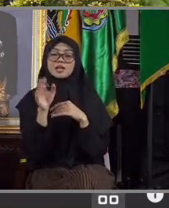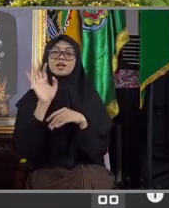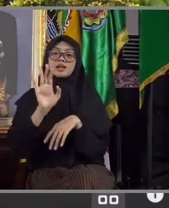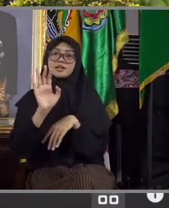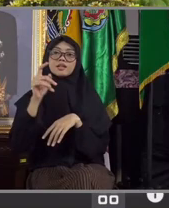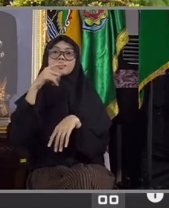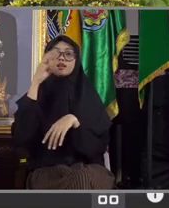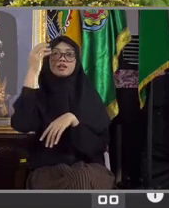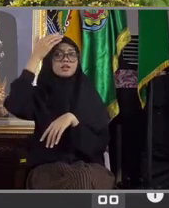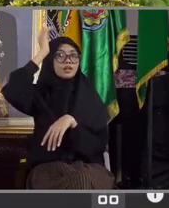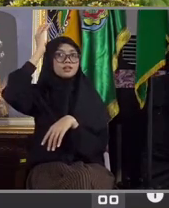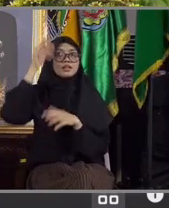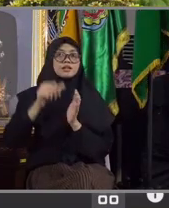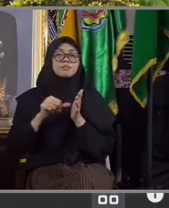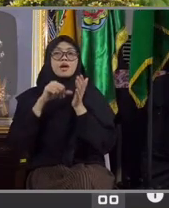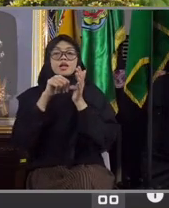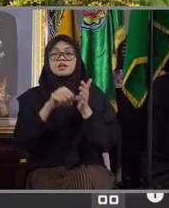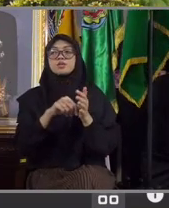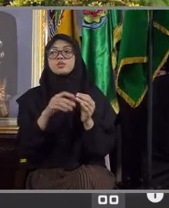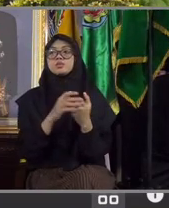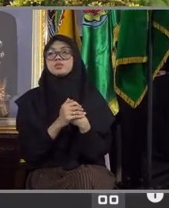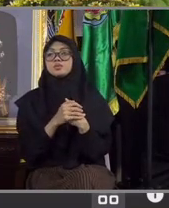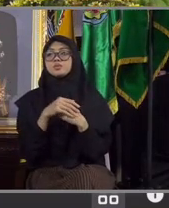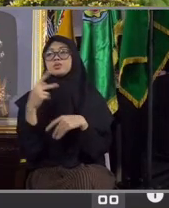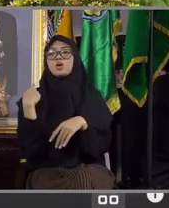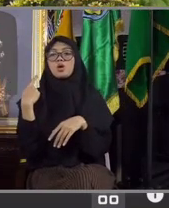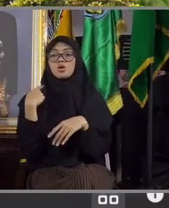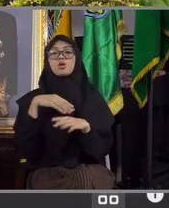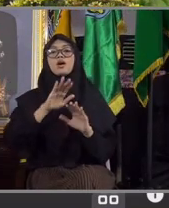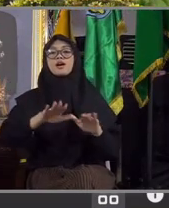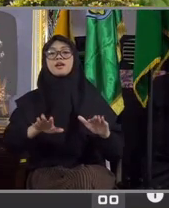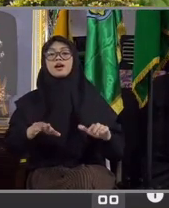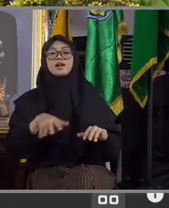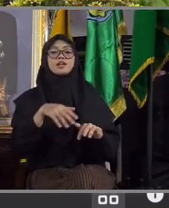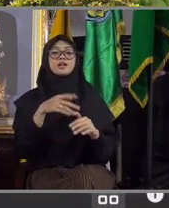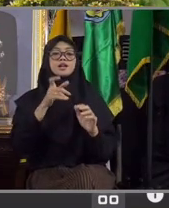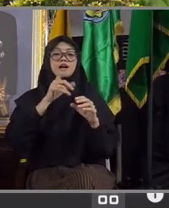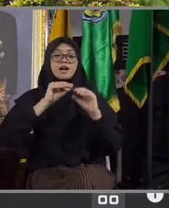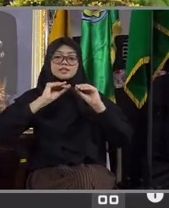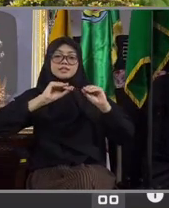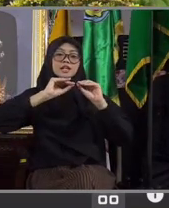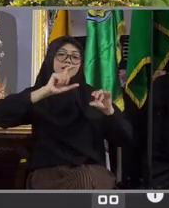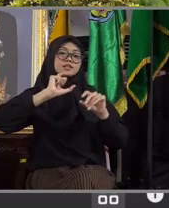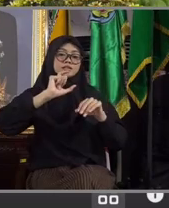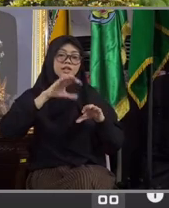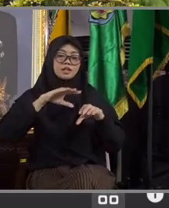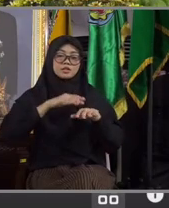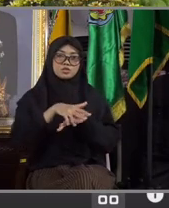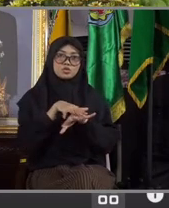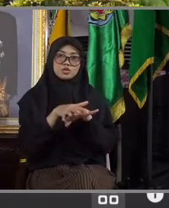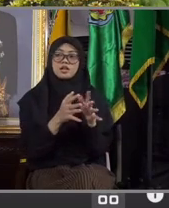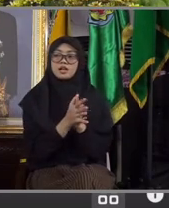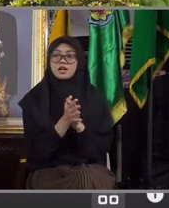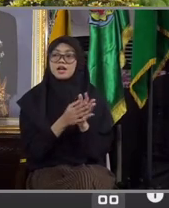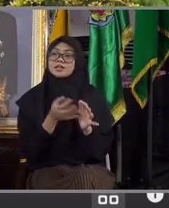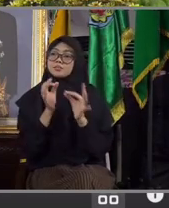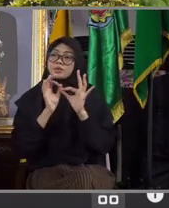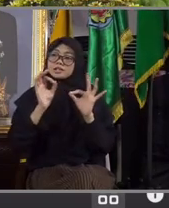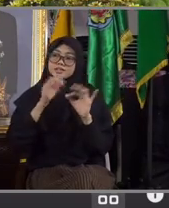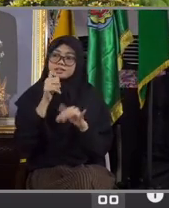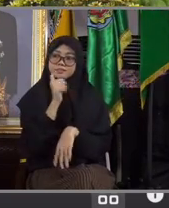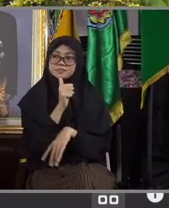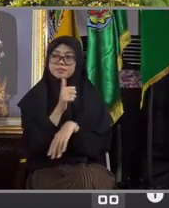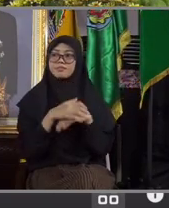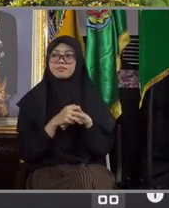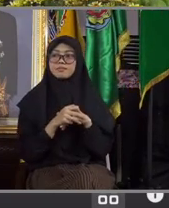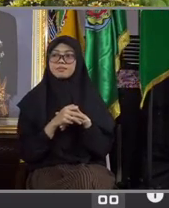bantu, oke? Saya titip aja putra-putrone diajari cuci tangan. Oke Bapak, oke siap. Hidup bersih, oke? Ya.